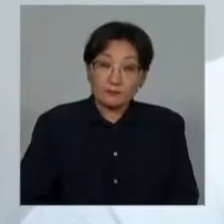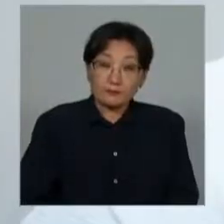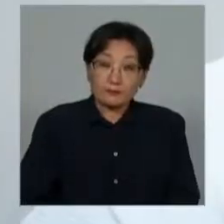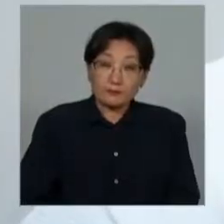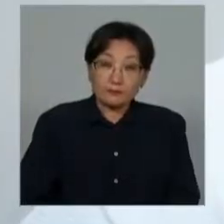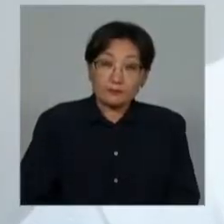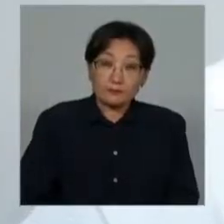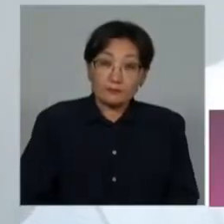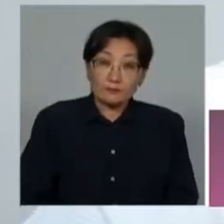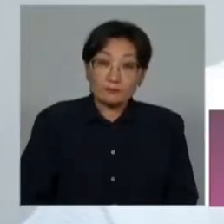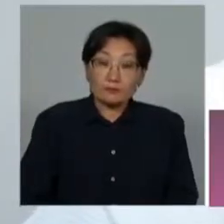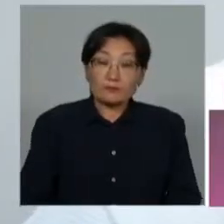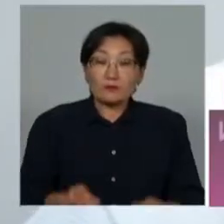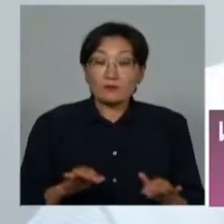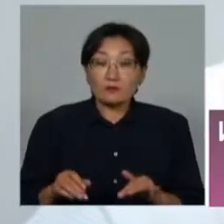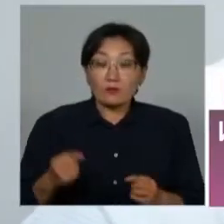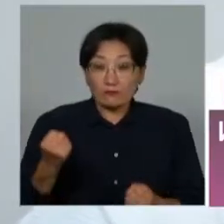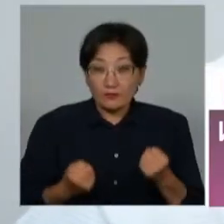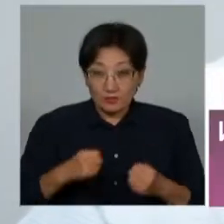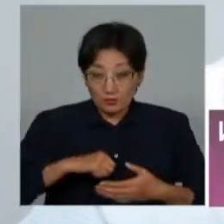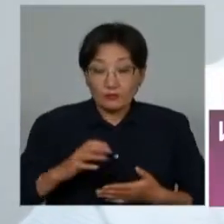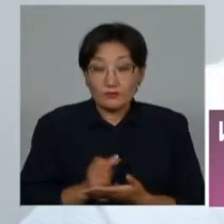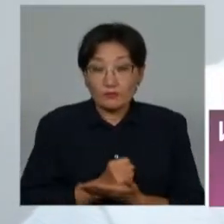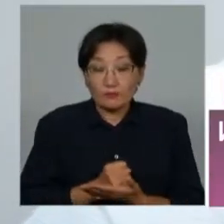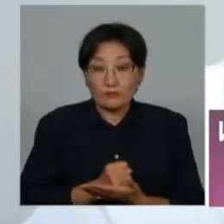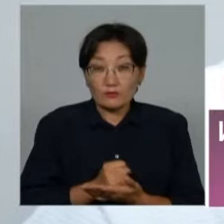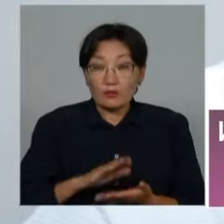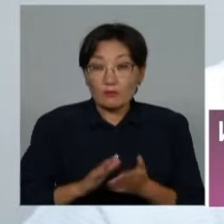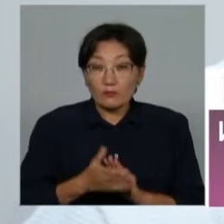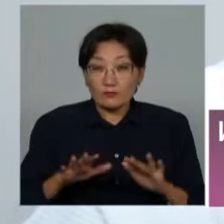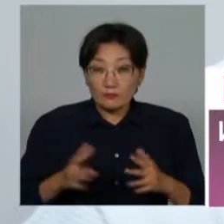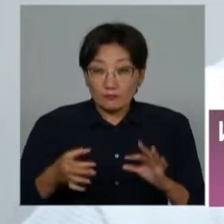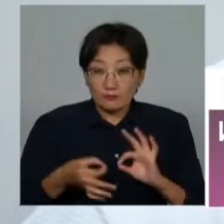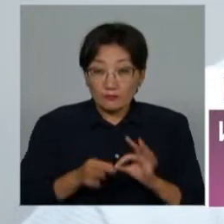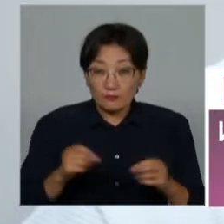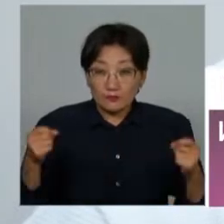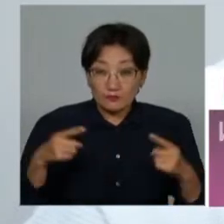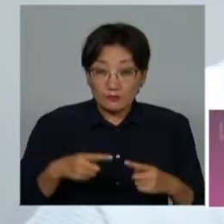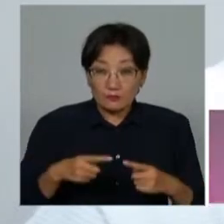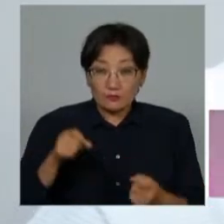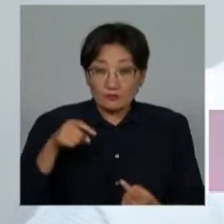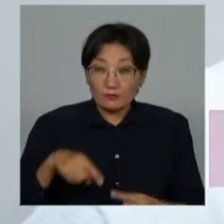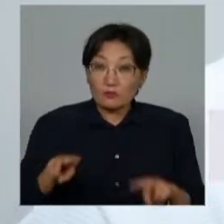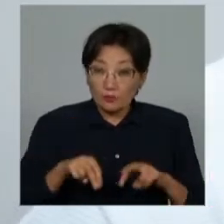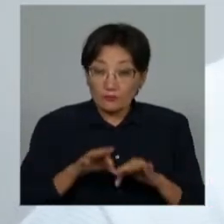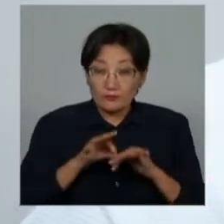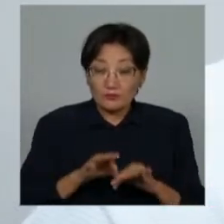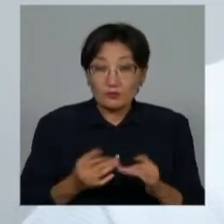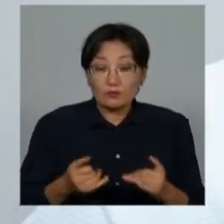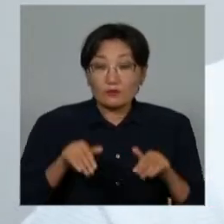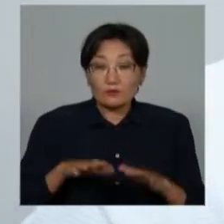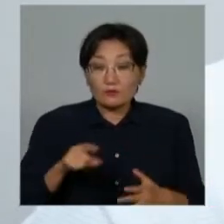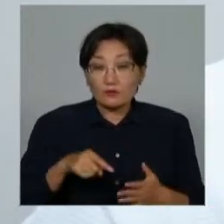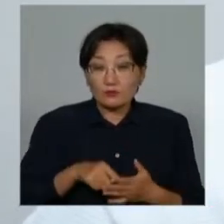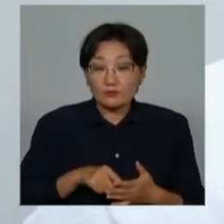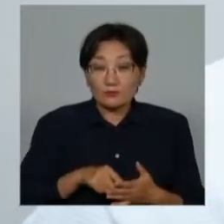статьям. Оперативно-розыскных мероприятий водитель установлен. Обстоятельства происшествия выясняются, назначены соответствующие судебные экспертизы. Сейчас решается вопрос